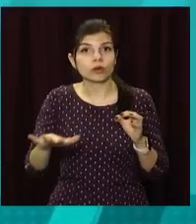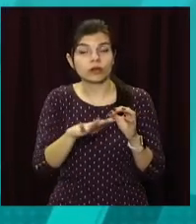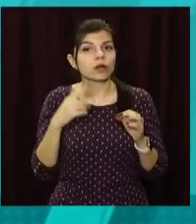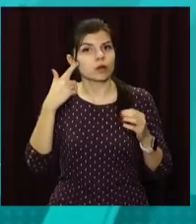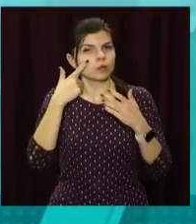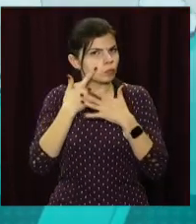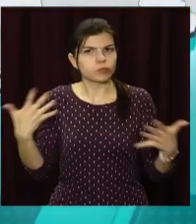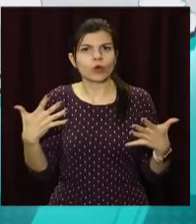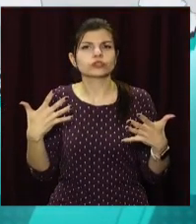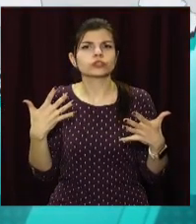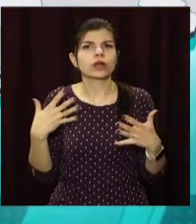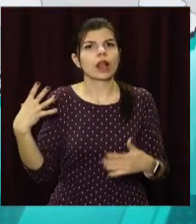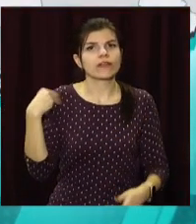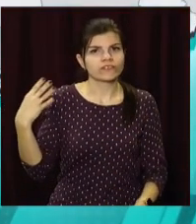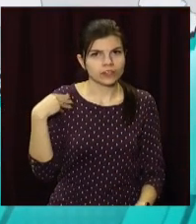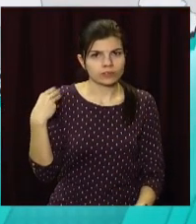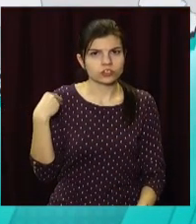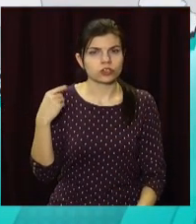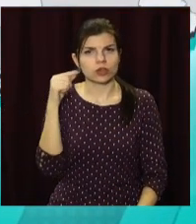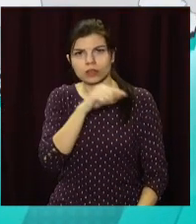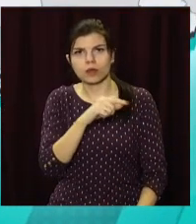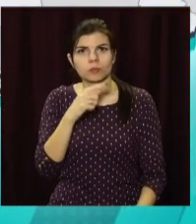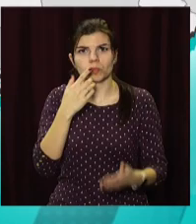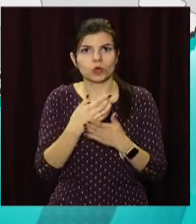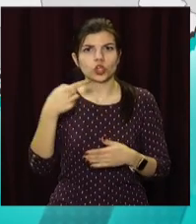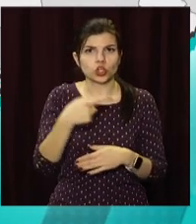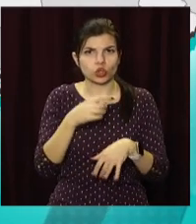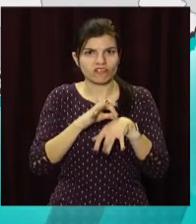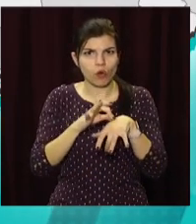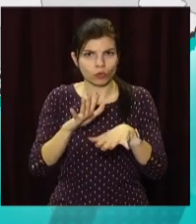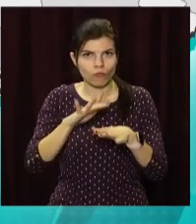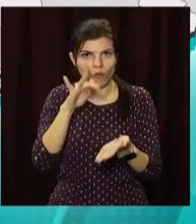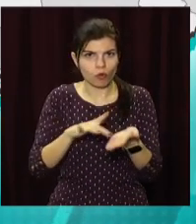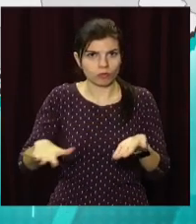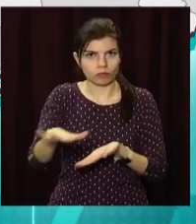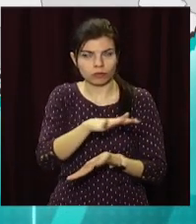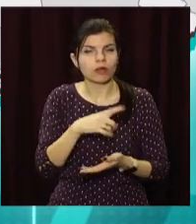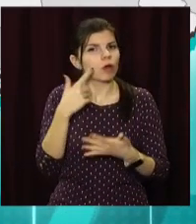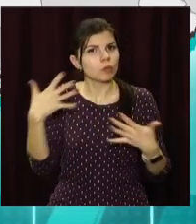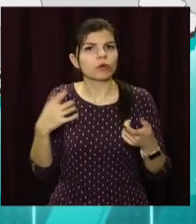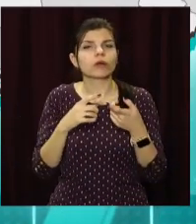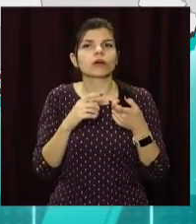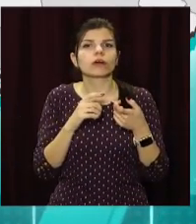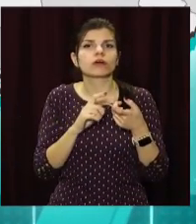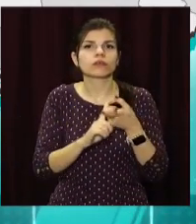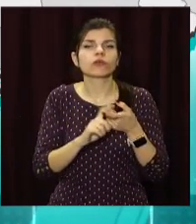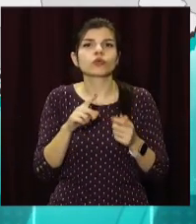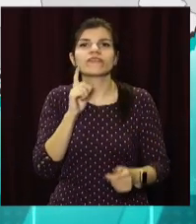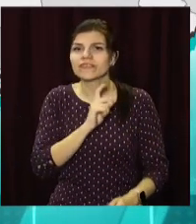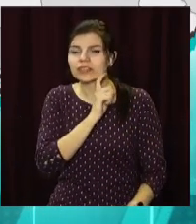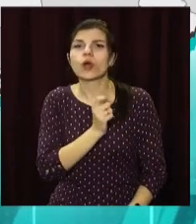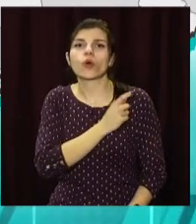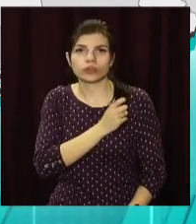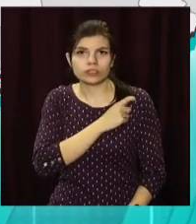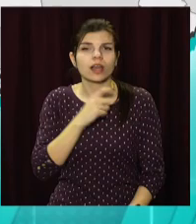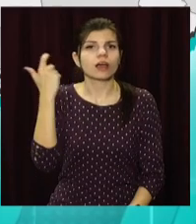за кількістю інфікованих Львівщина. Там виявили понад 1000 хворих. Складна ситуація з поширенням недуги також у Вінницькій,